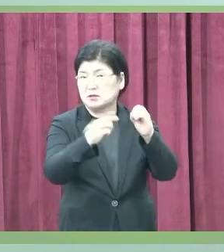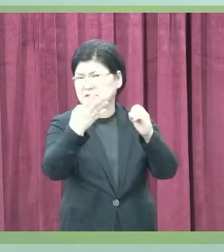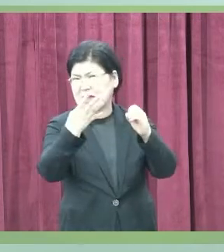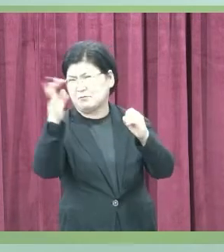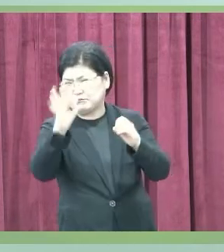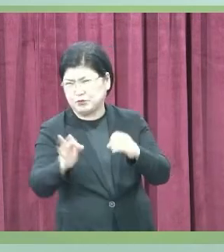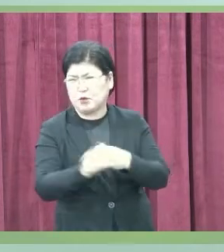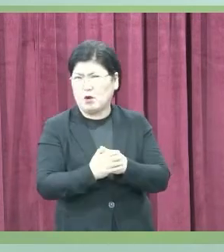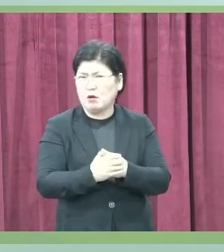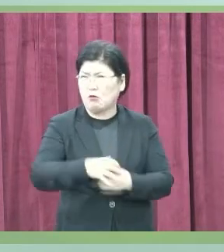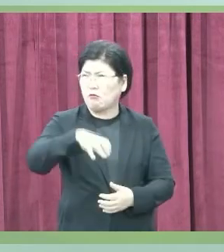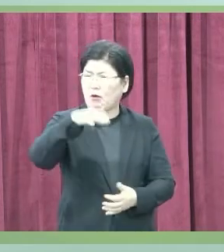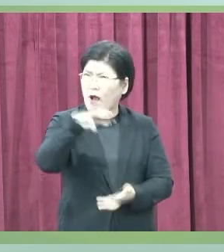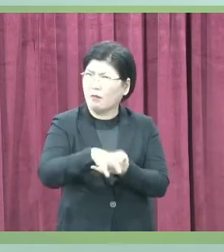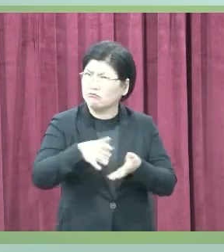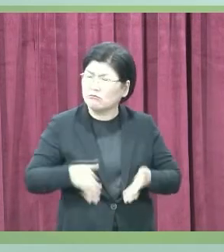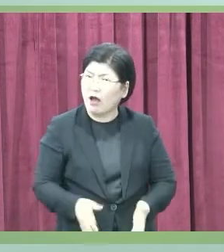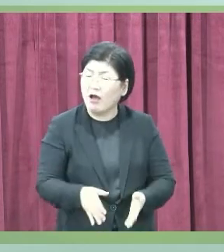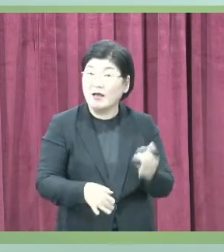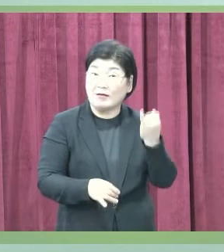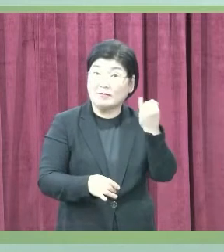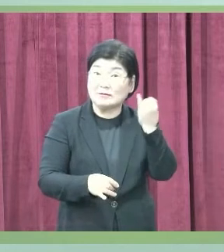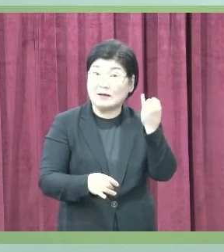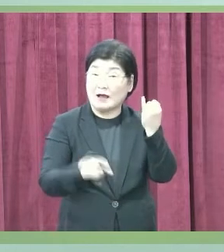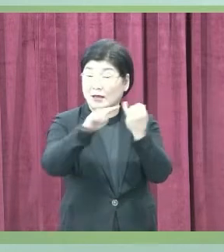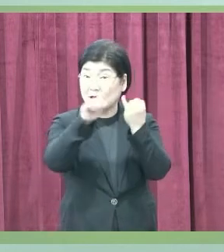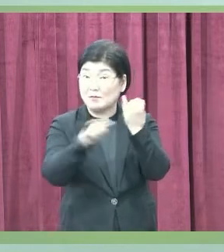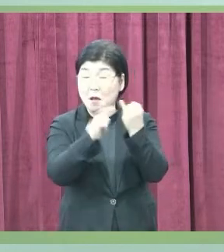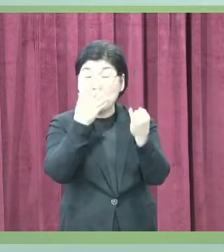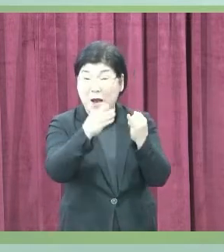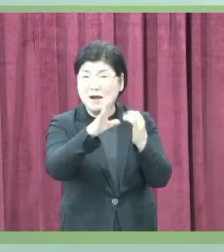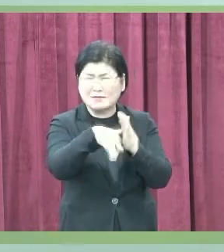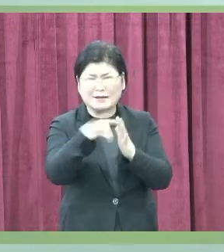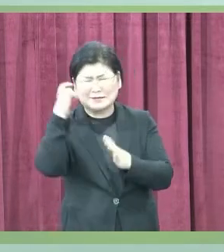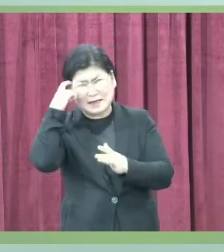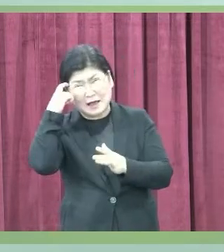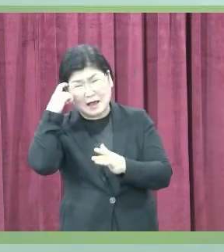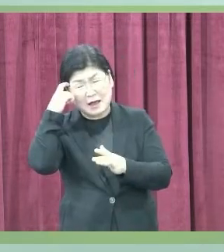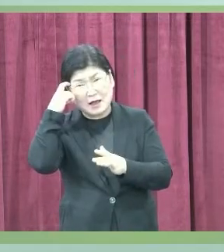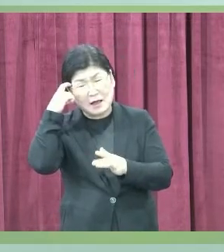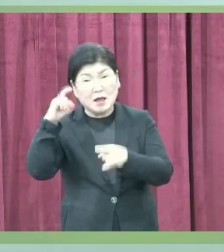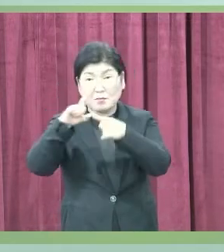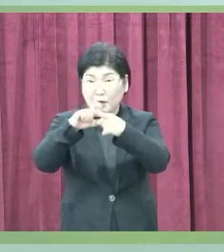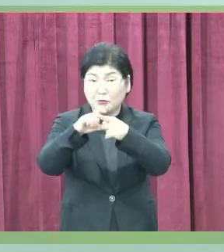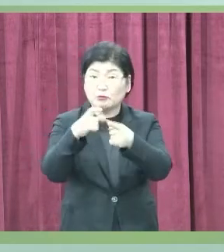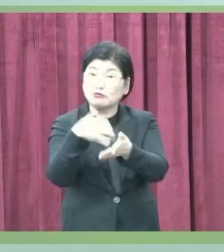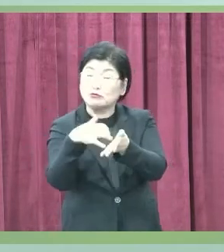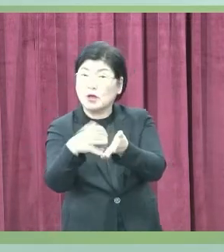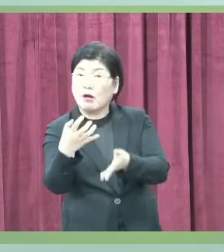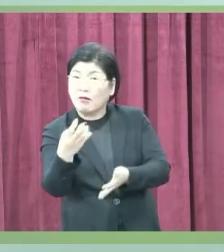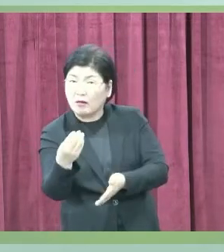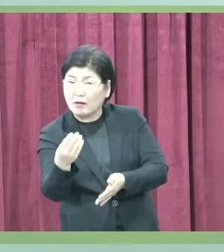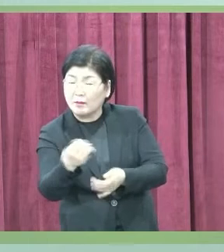합계 출산율, 그러니까 한 여자가 가임 기간에 낳을 것이라고 예상되는 평균 출산아 수를 나타낸 지표,